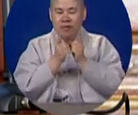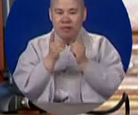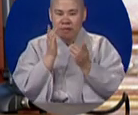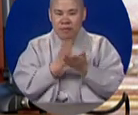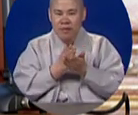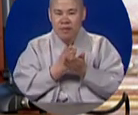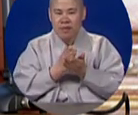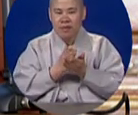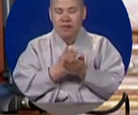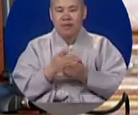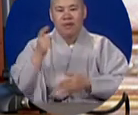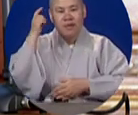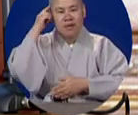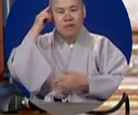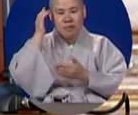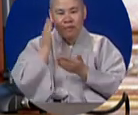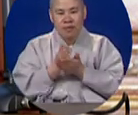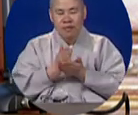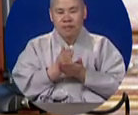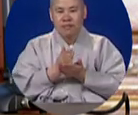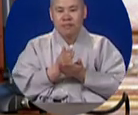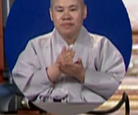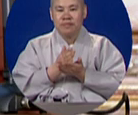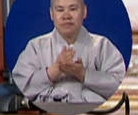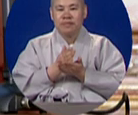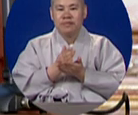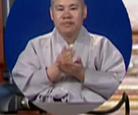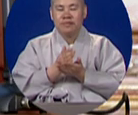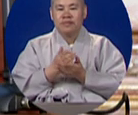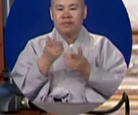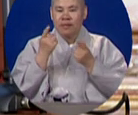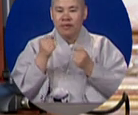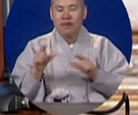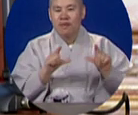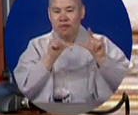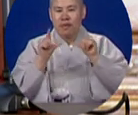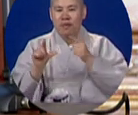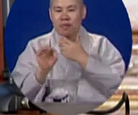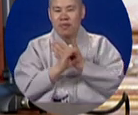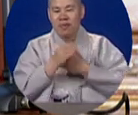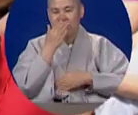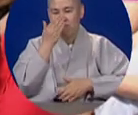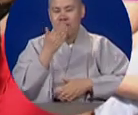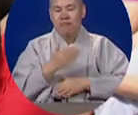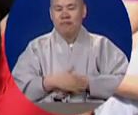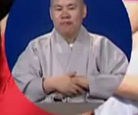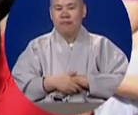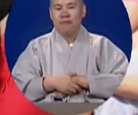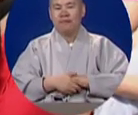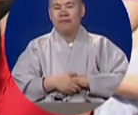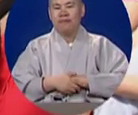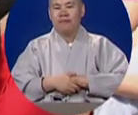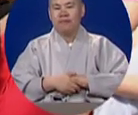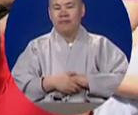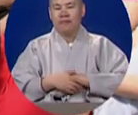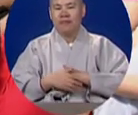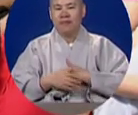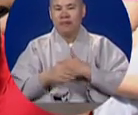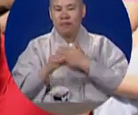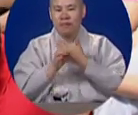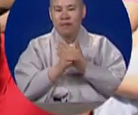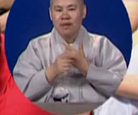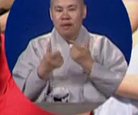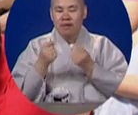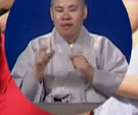생각하지도 말고 이렇게 살면 되는 거예요 그럼 그렇게 살 수